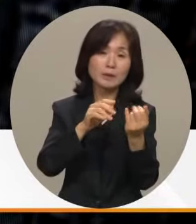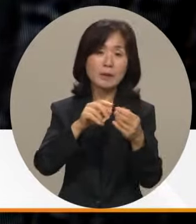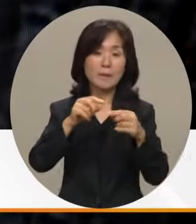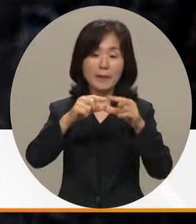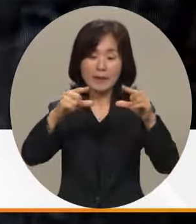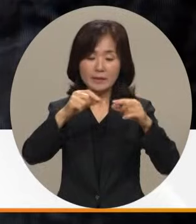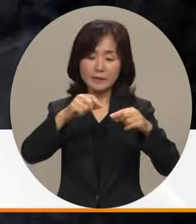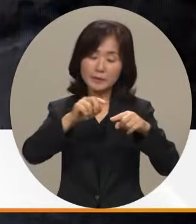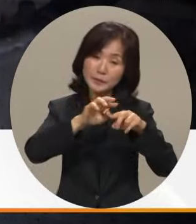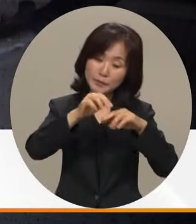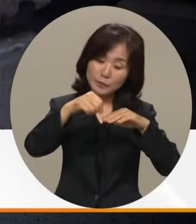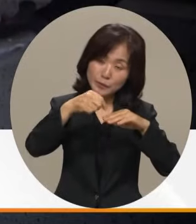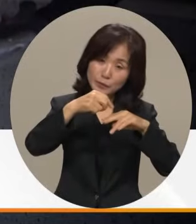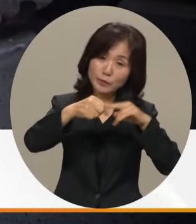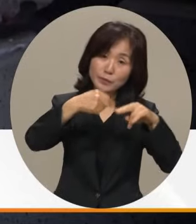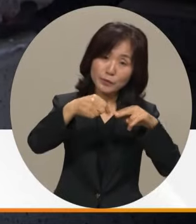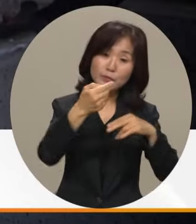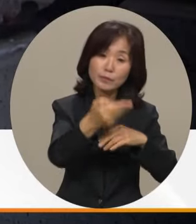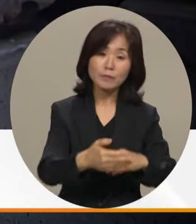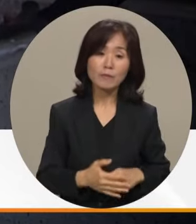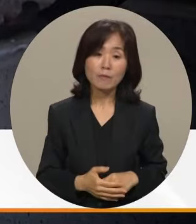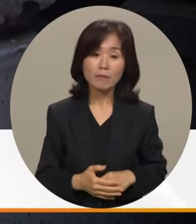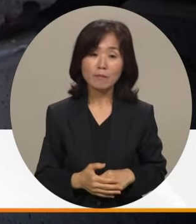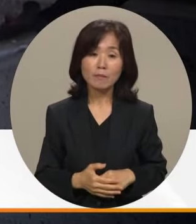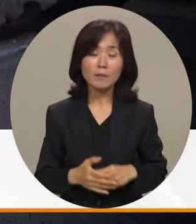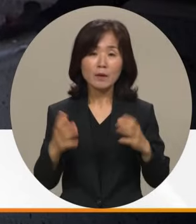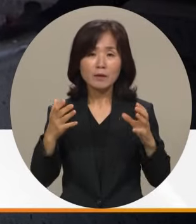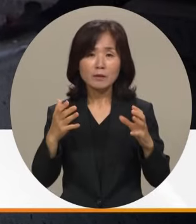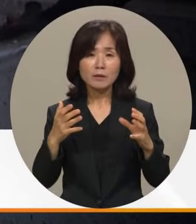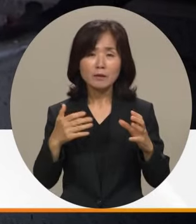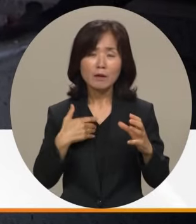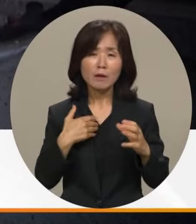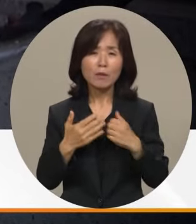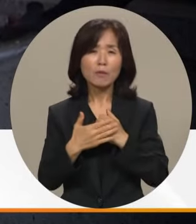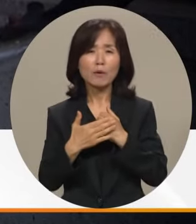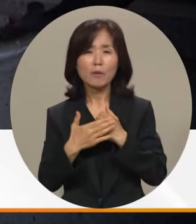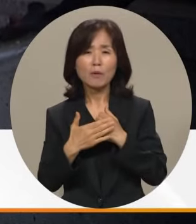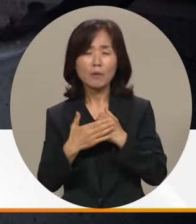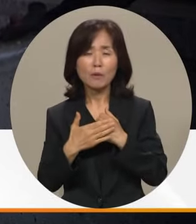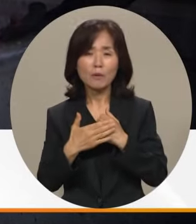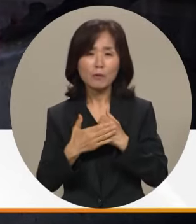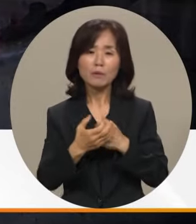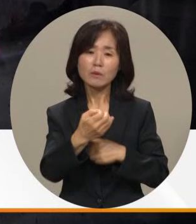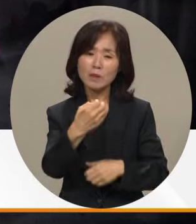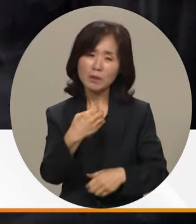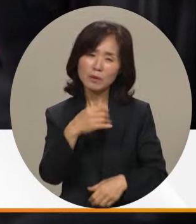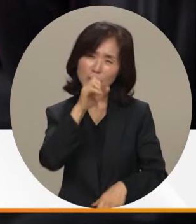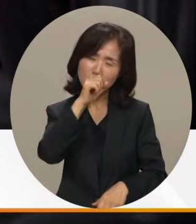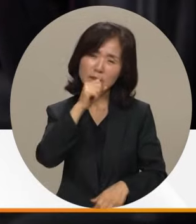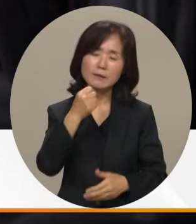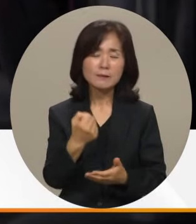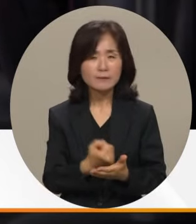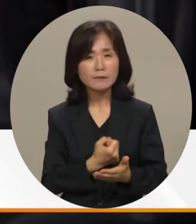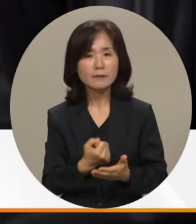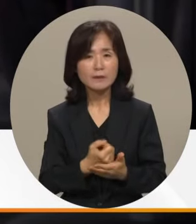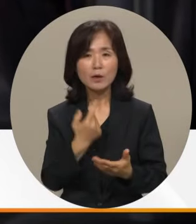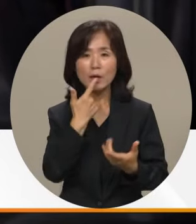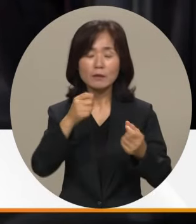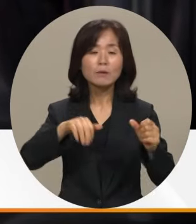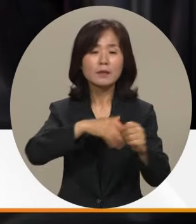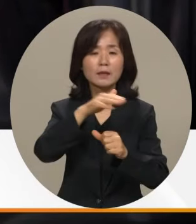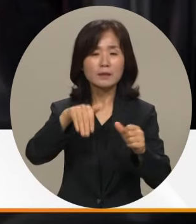발라 애들이 그래도 좀 거리낌 없이 좀 도와달라 했으면 좋은데 할수 있는 환경이 뭐 많이